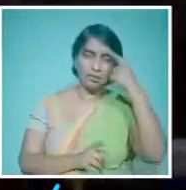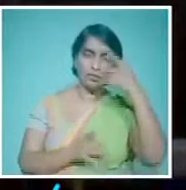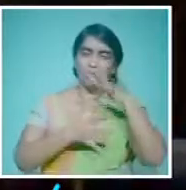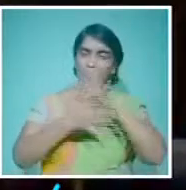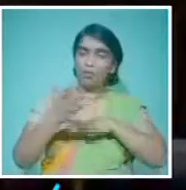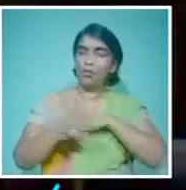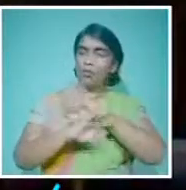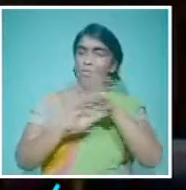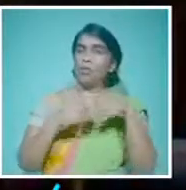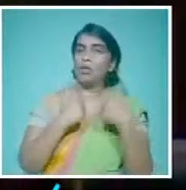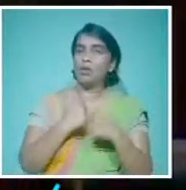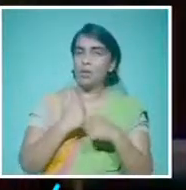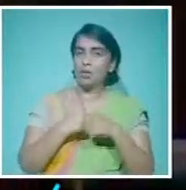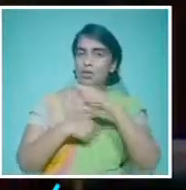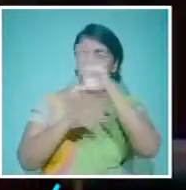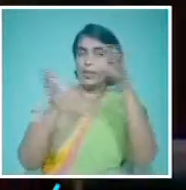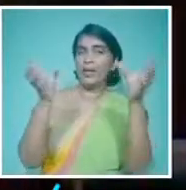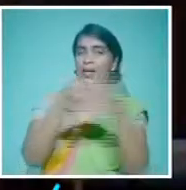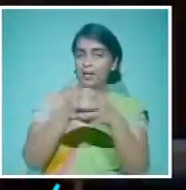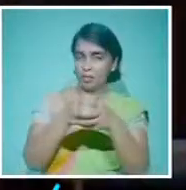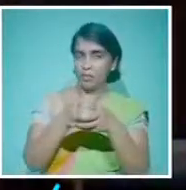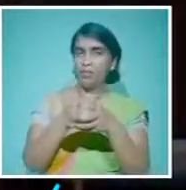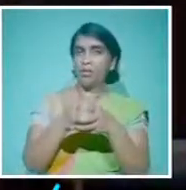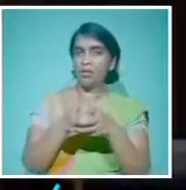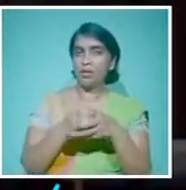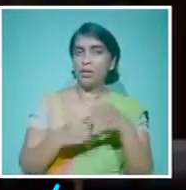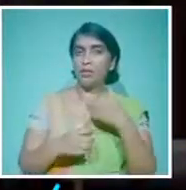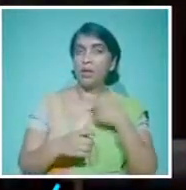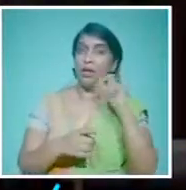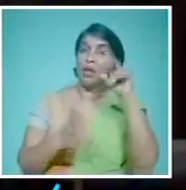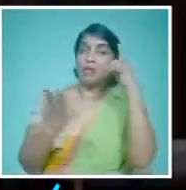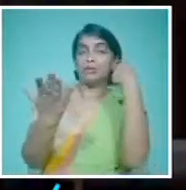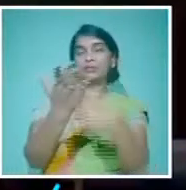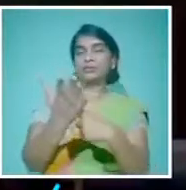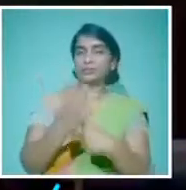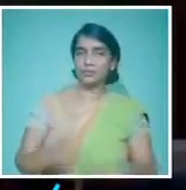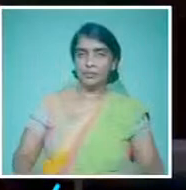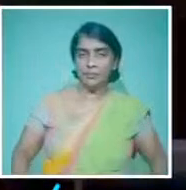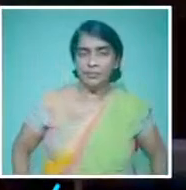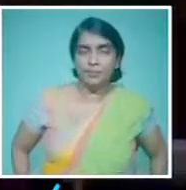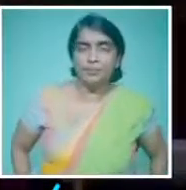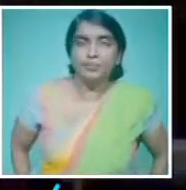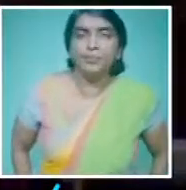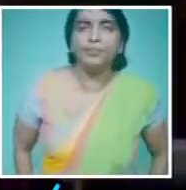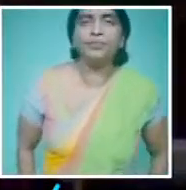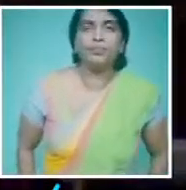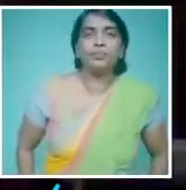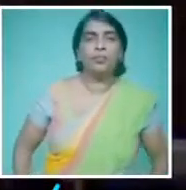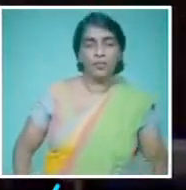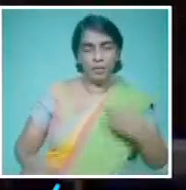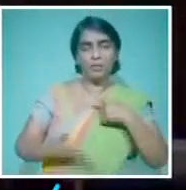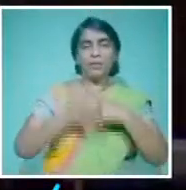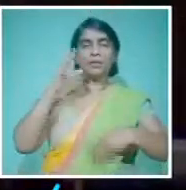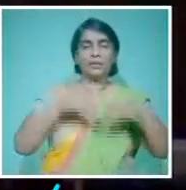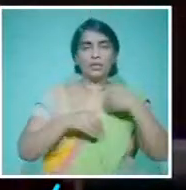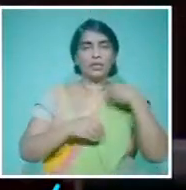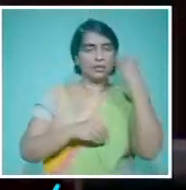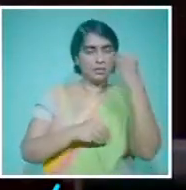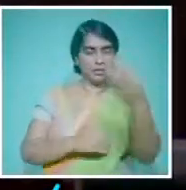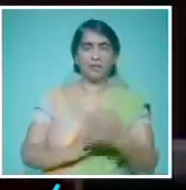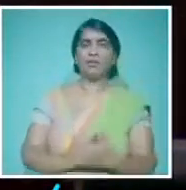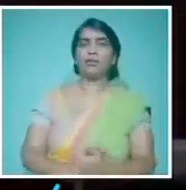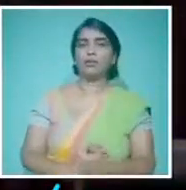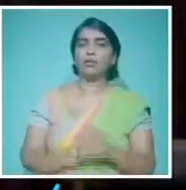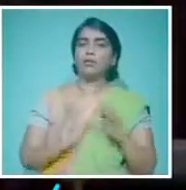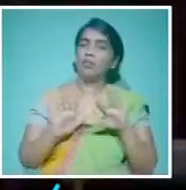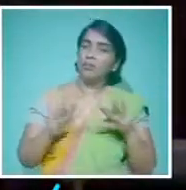ne mbala ekka huwela. Mage nama daga ni meka. Mama cande jenawa.